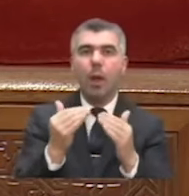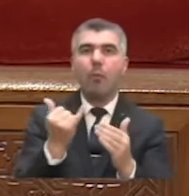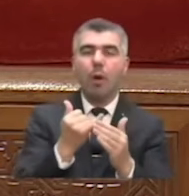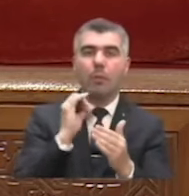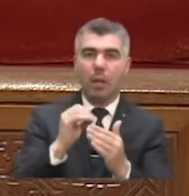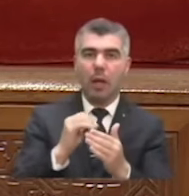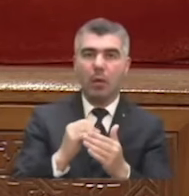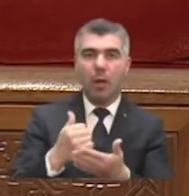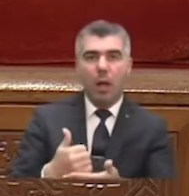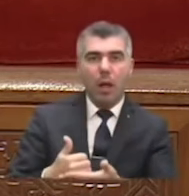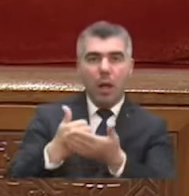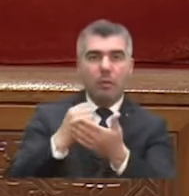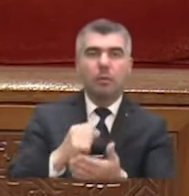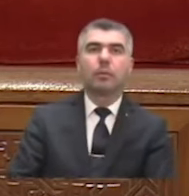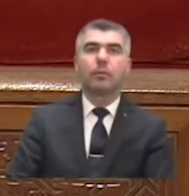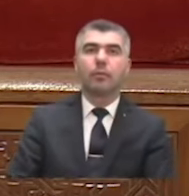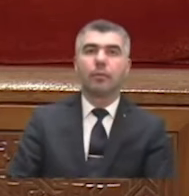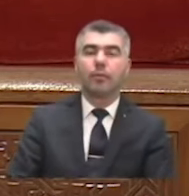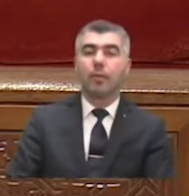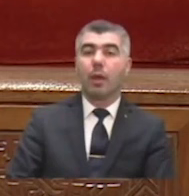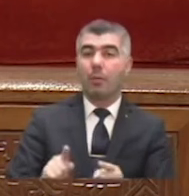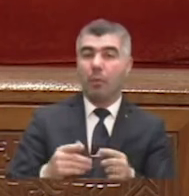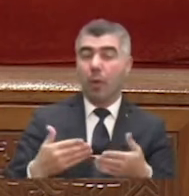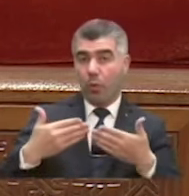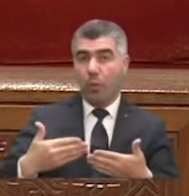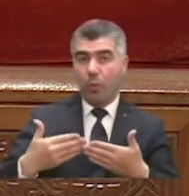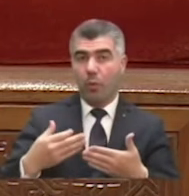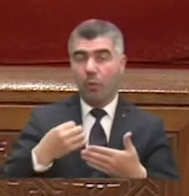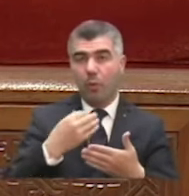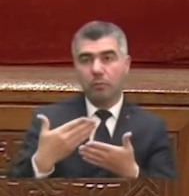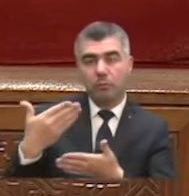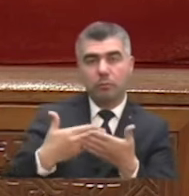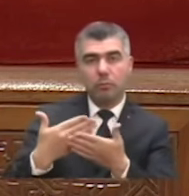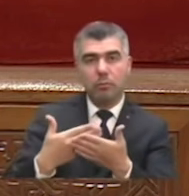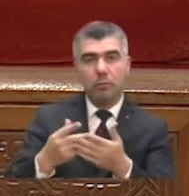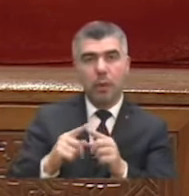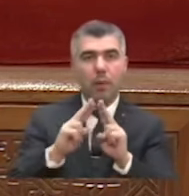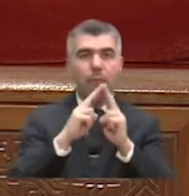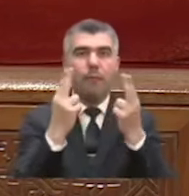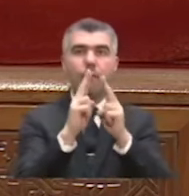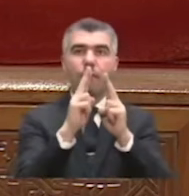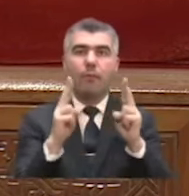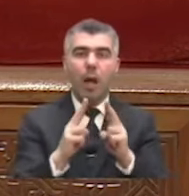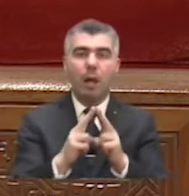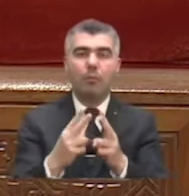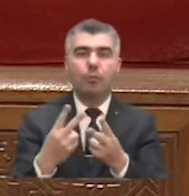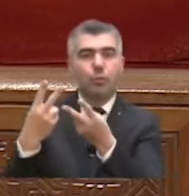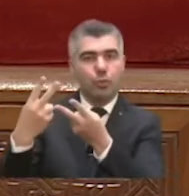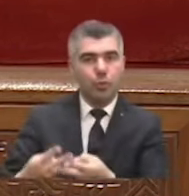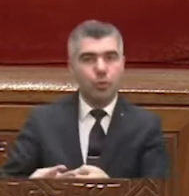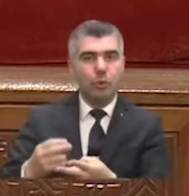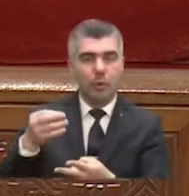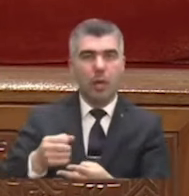التمويلات المناخية. فلذلك بغينا في هذه المفاوضات الدولية نقدروا نجلبوا تمويلات،